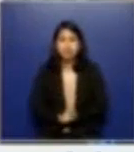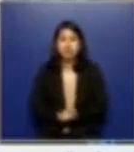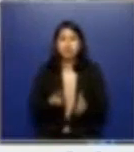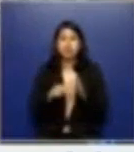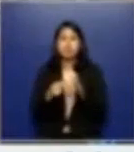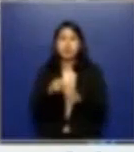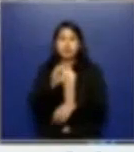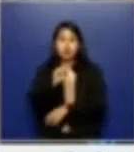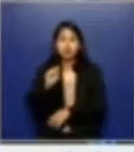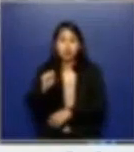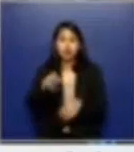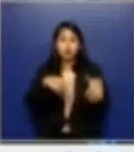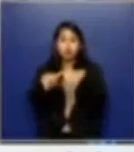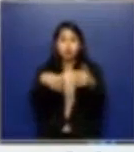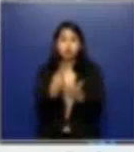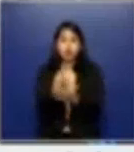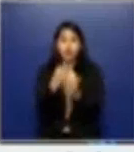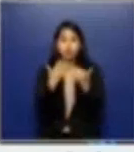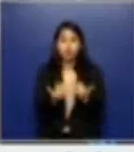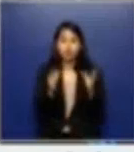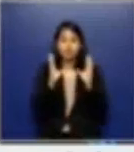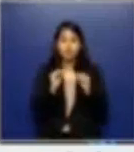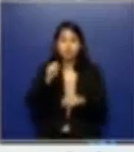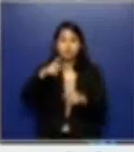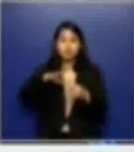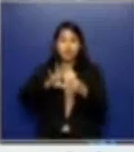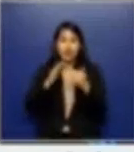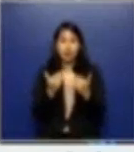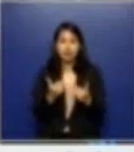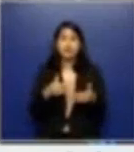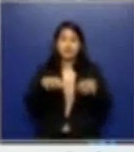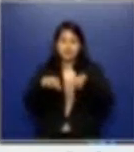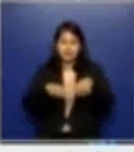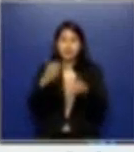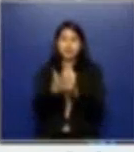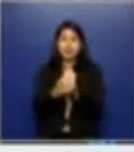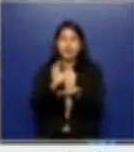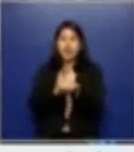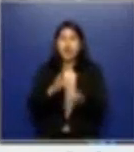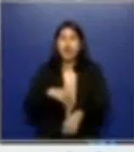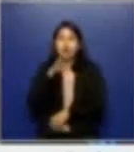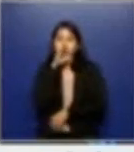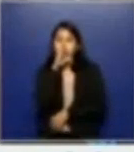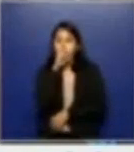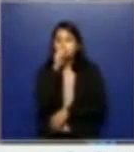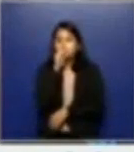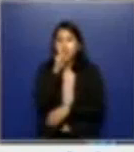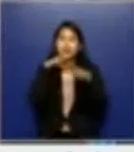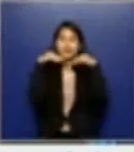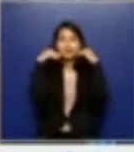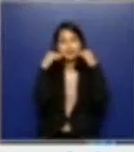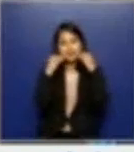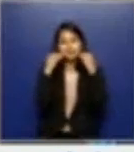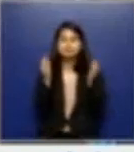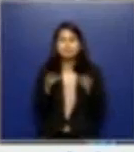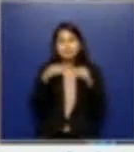ทนราษฎรการมาประชุมสภาวันนี้การจัดงบประมาณวันนี้เราจะยังมาอวยเราจะยังมายิ้มแก้มปริ